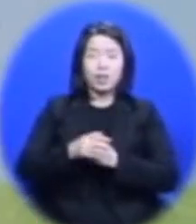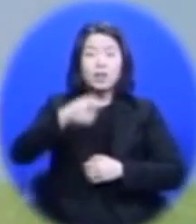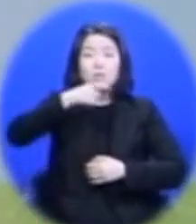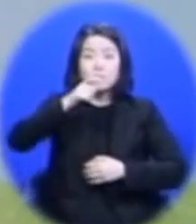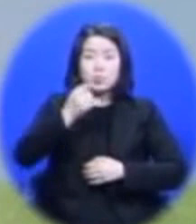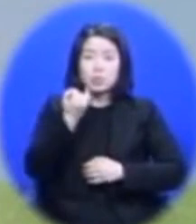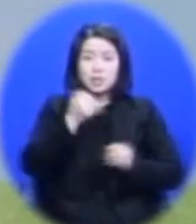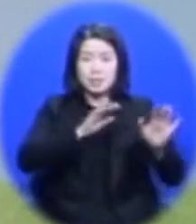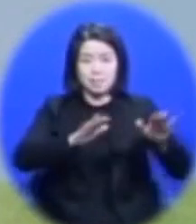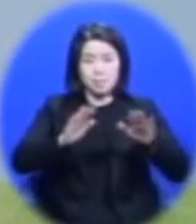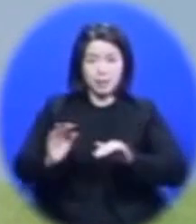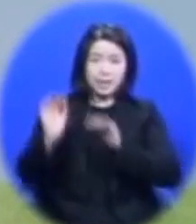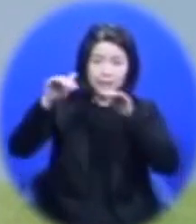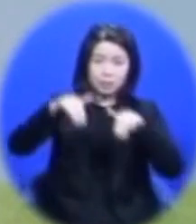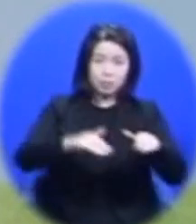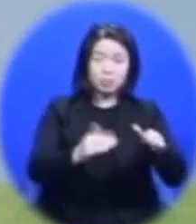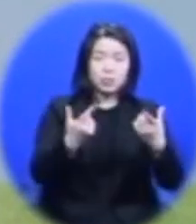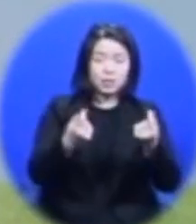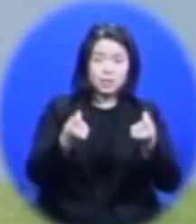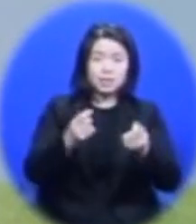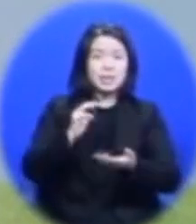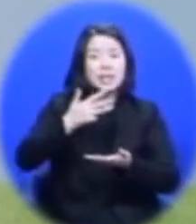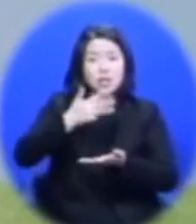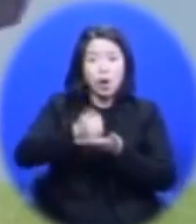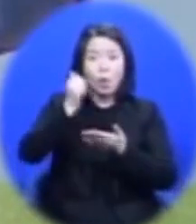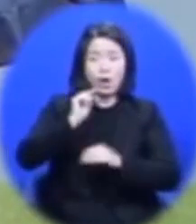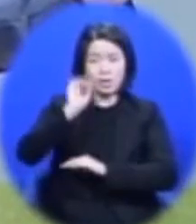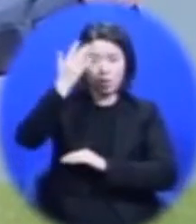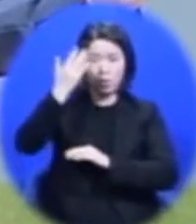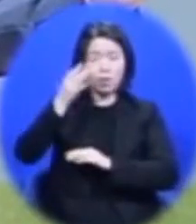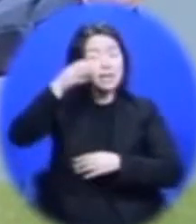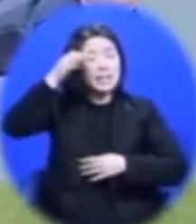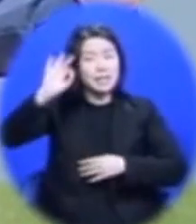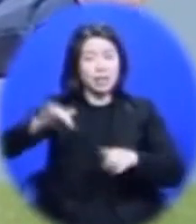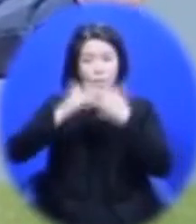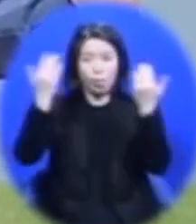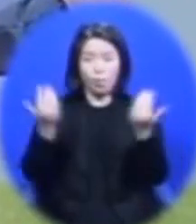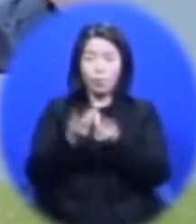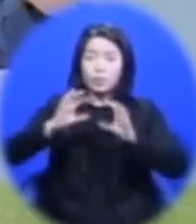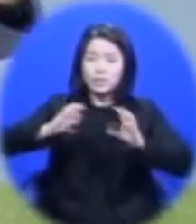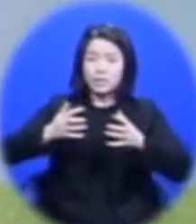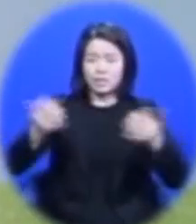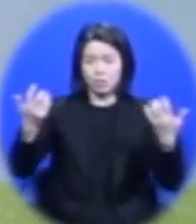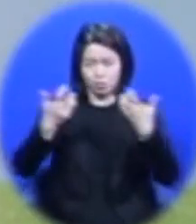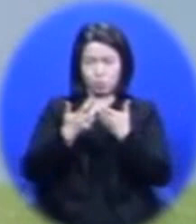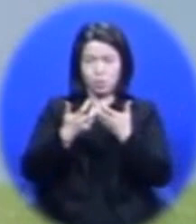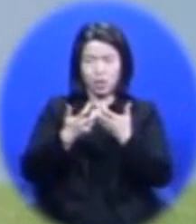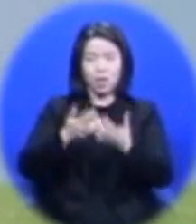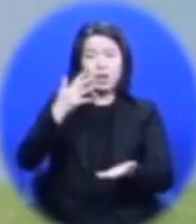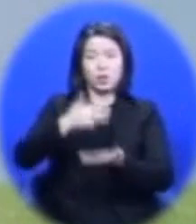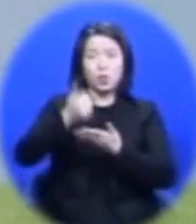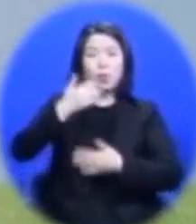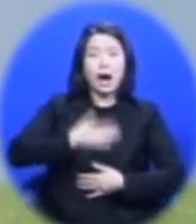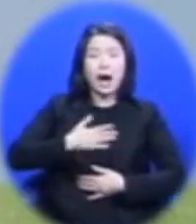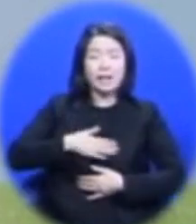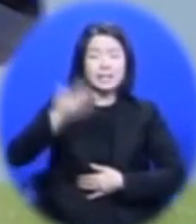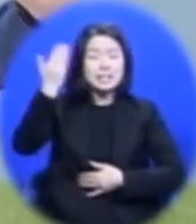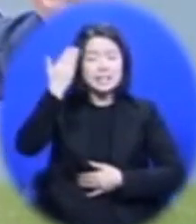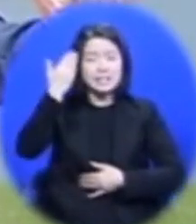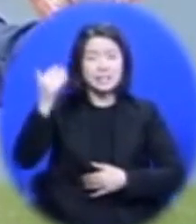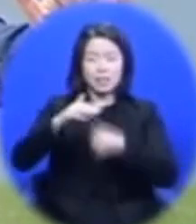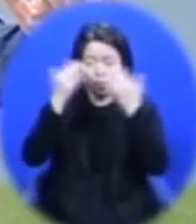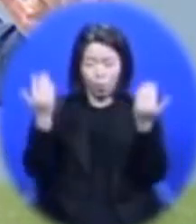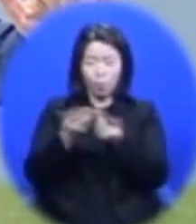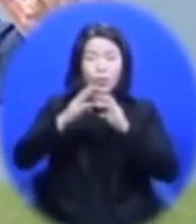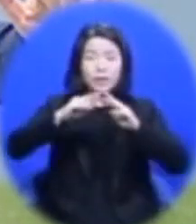바다를 덮은 같이 여호와의 영광을 인정하는 것이 온 세상에 충만, 여호와를 아는 지식이 온 땅에